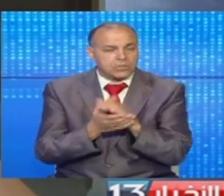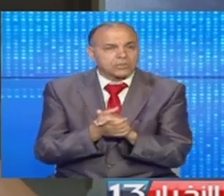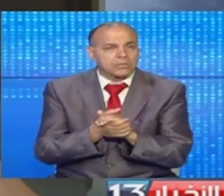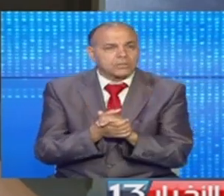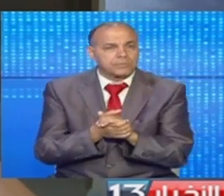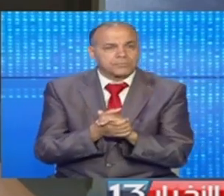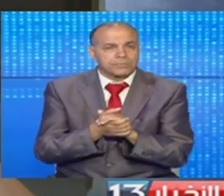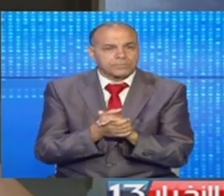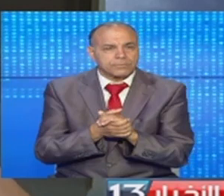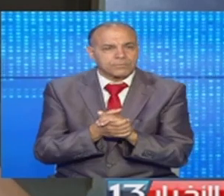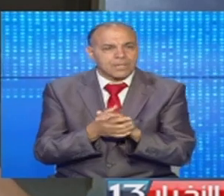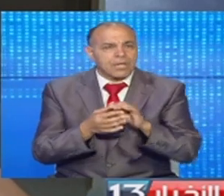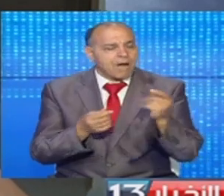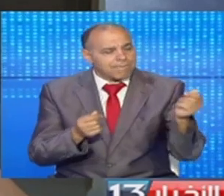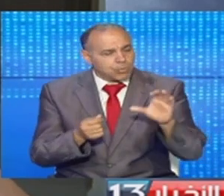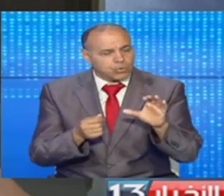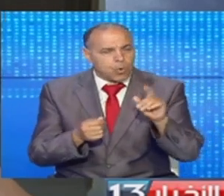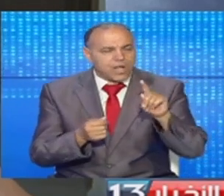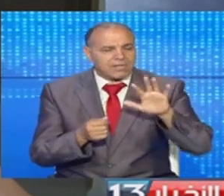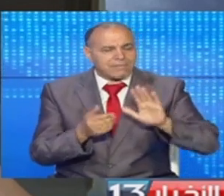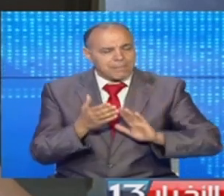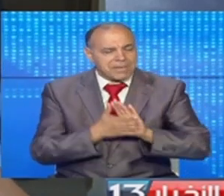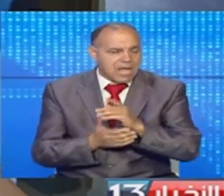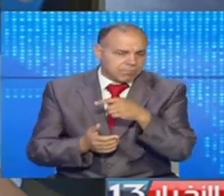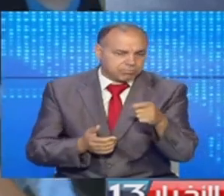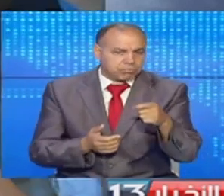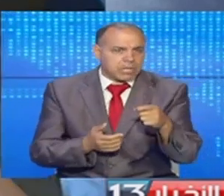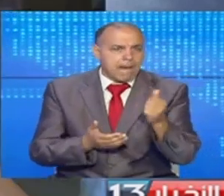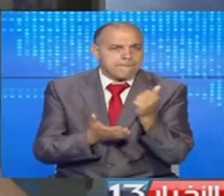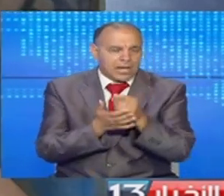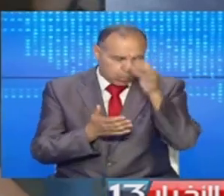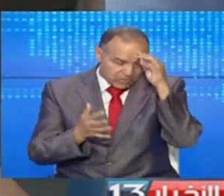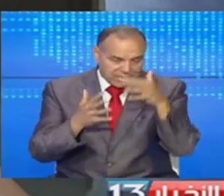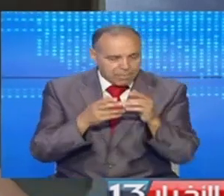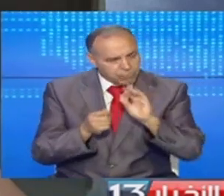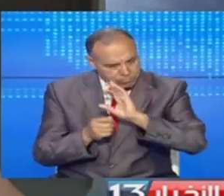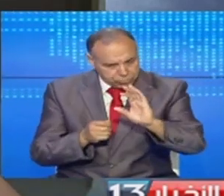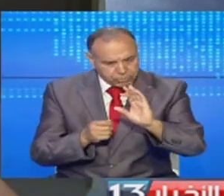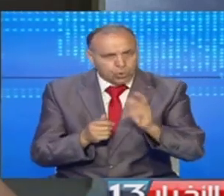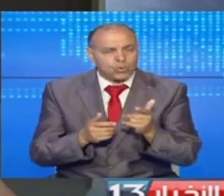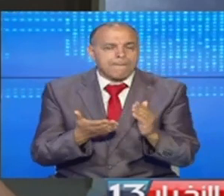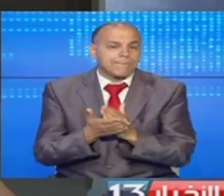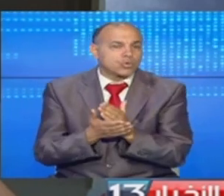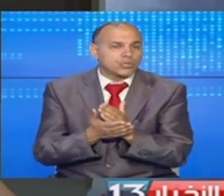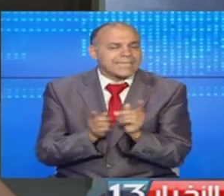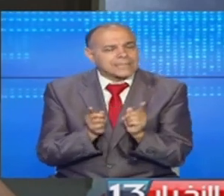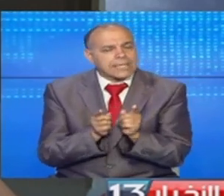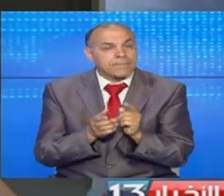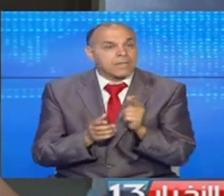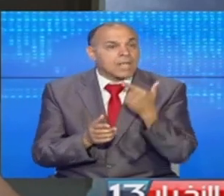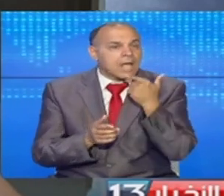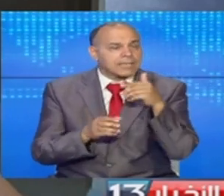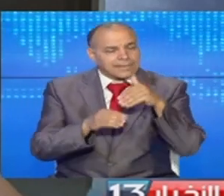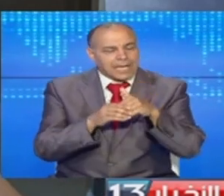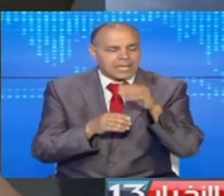الإذن بخط تمويل ب 1.5 مليون دينار عن طريق البنك التونسي للتضامن لفائدة المشاريع الصغرى داخل